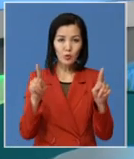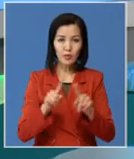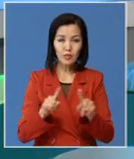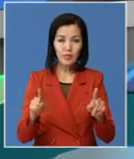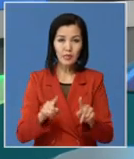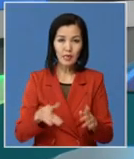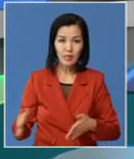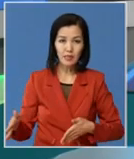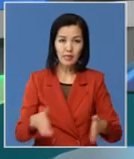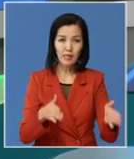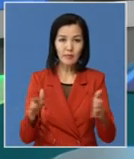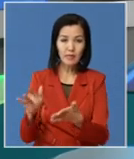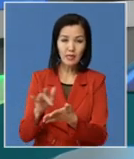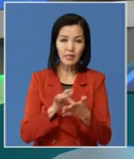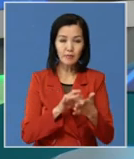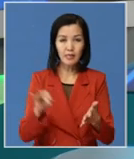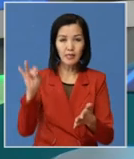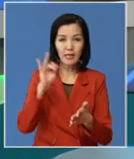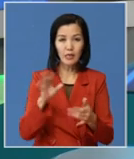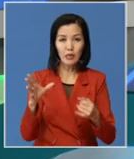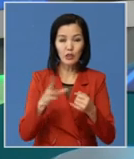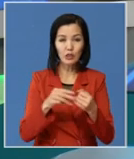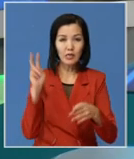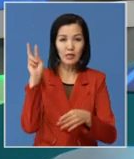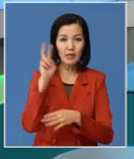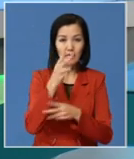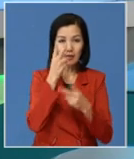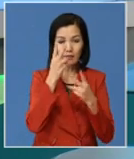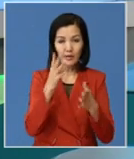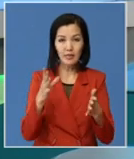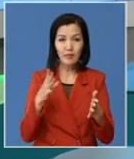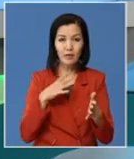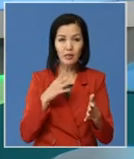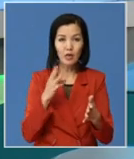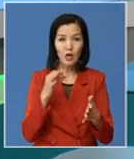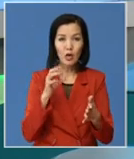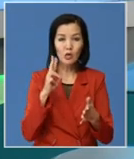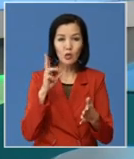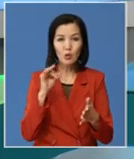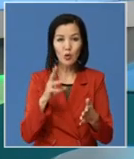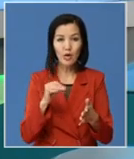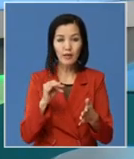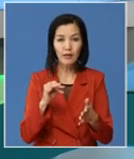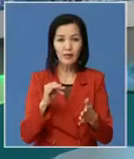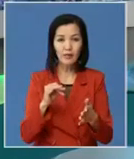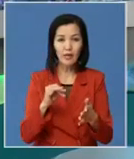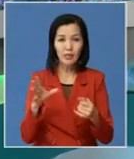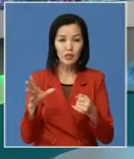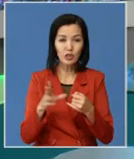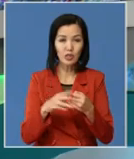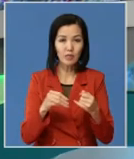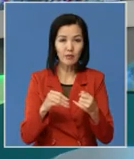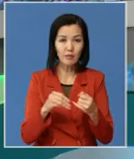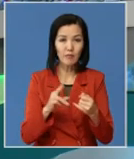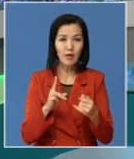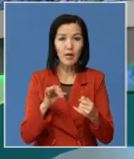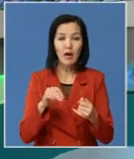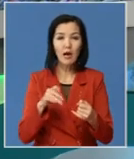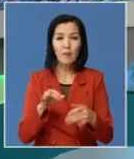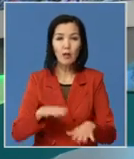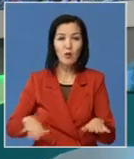дәрістер өтті. Ақыл кеңестермен бөліскендердің бәрі өз саласының білгірлері әрі табысқа жетудің құпиясын жақсы білетіндер.